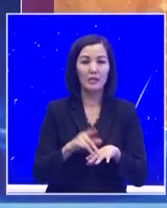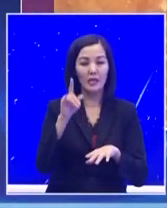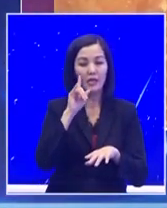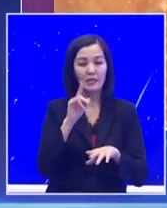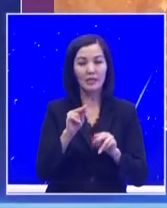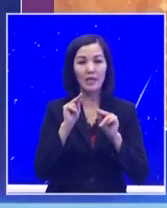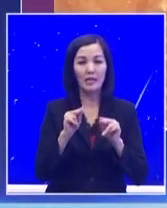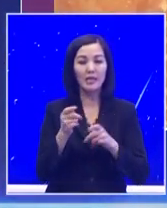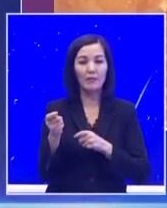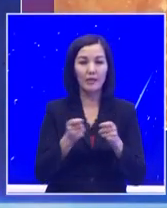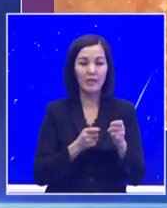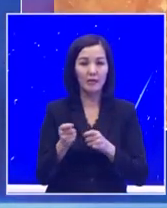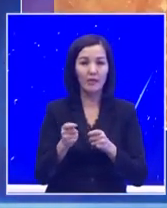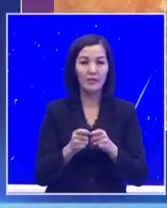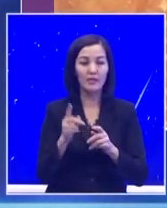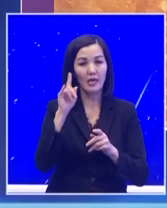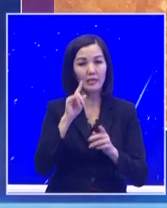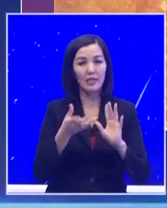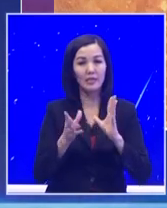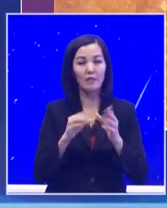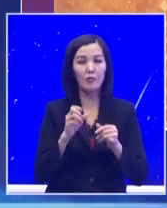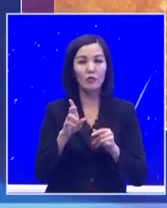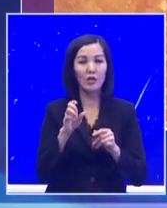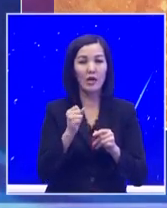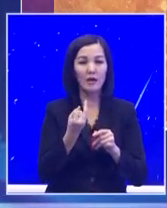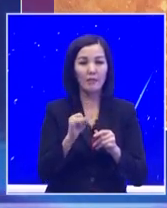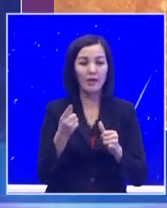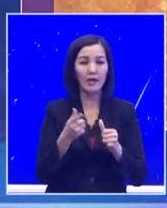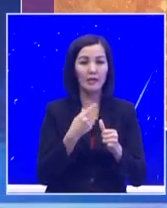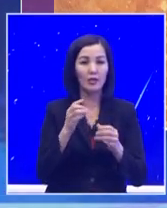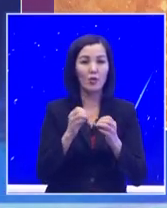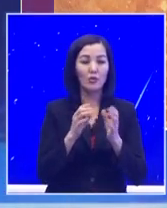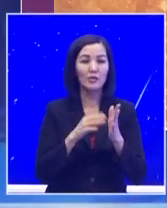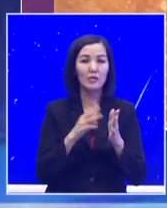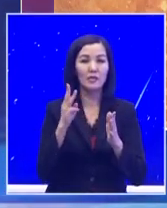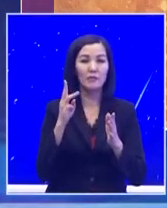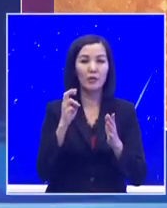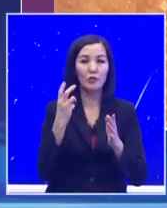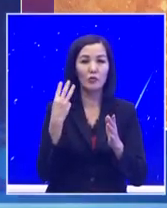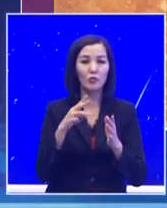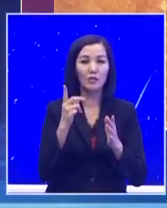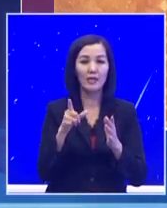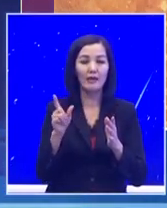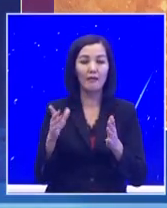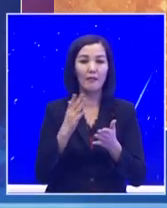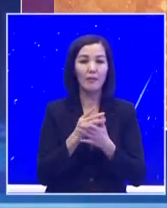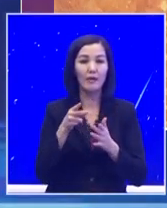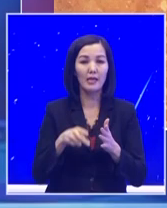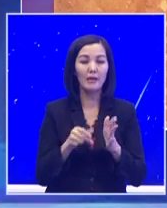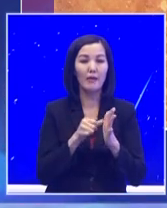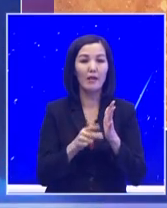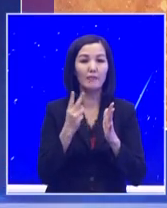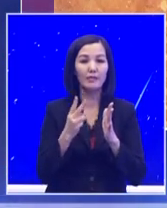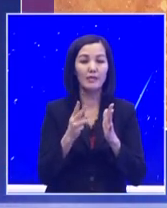Ахат басқармасының мәліметінше елімізде Абай атын еленген 18232 қазақстандық тұрады. Олардың